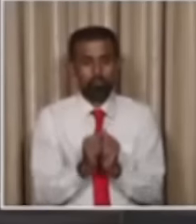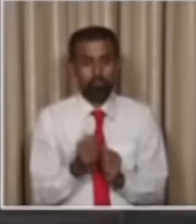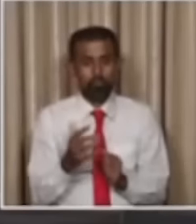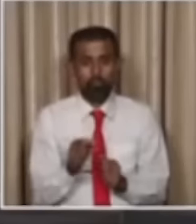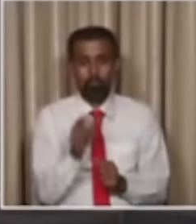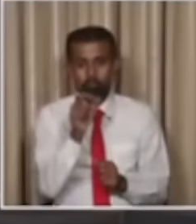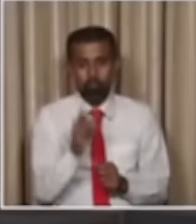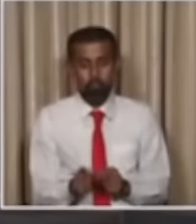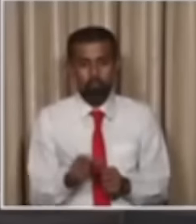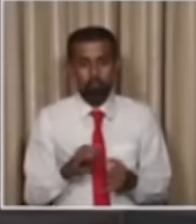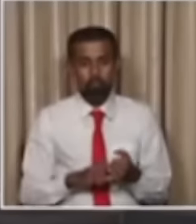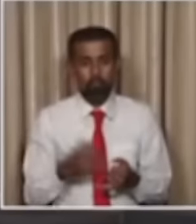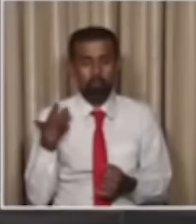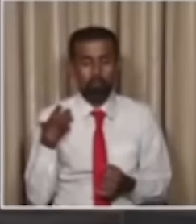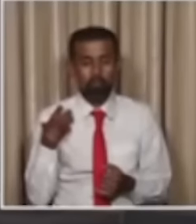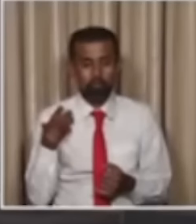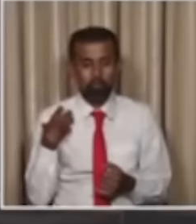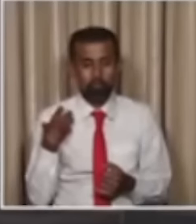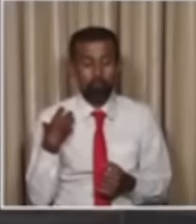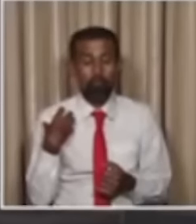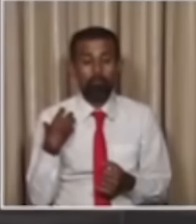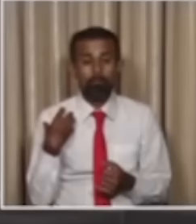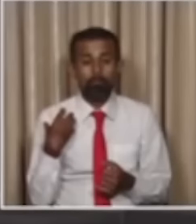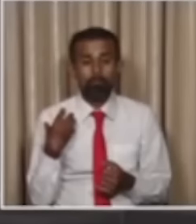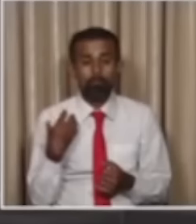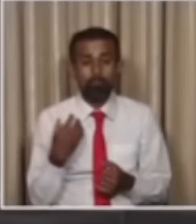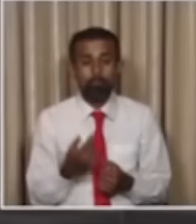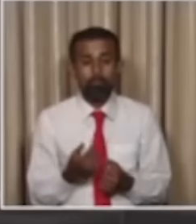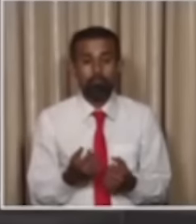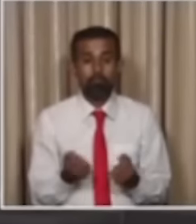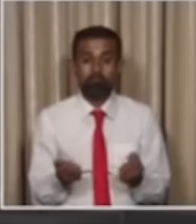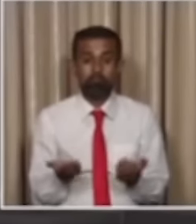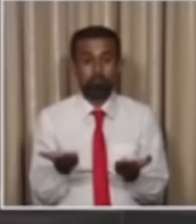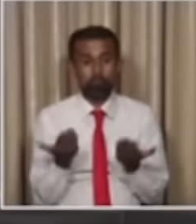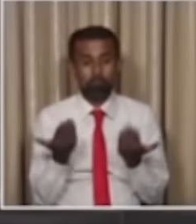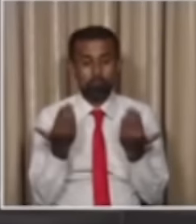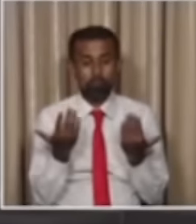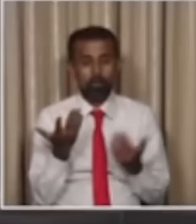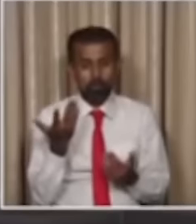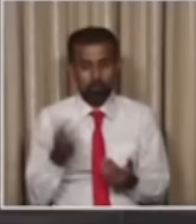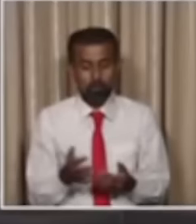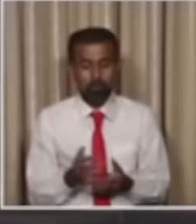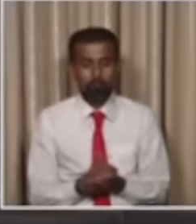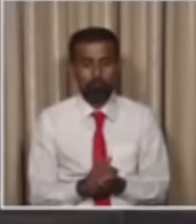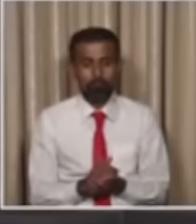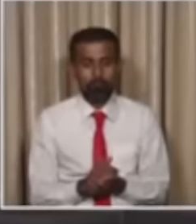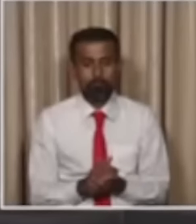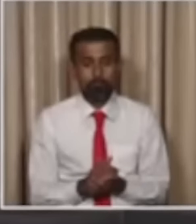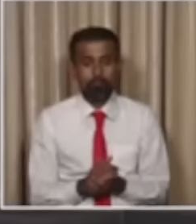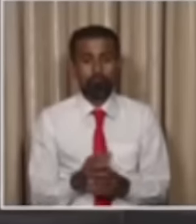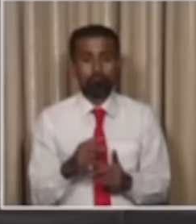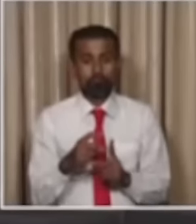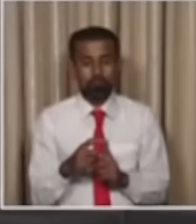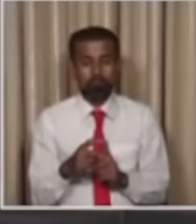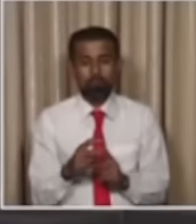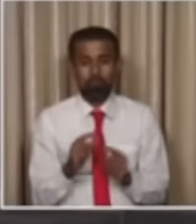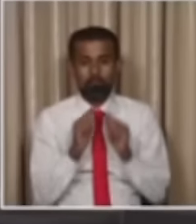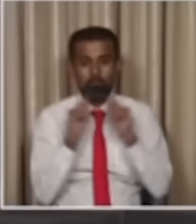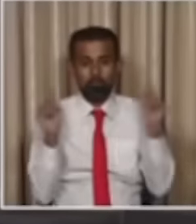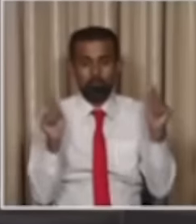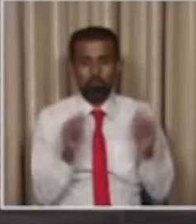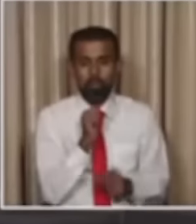ඔහු සාරාන් ලවා ප්‍රණය කර අභිප්‍රේණය කරා කියන්නේ බරපතල ප්‍රකාශය.